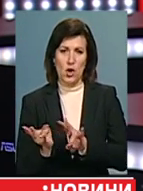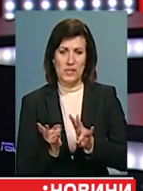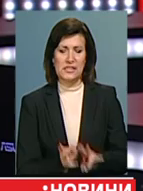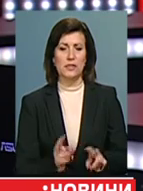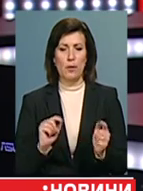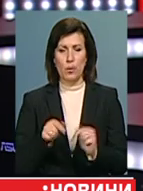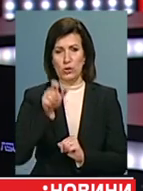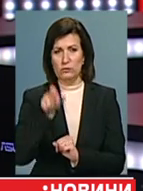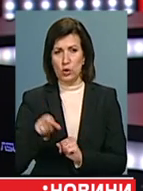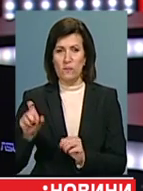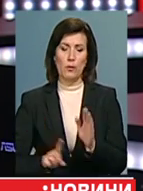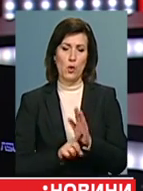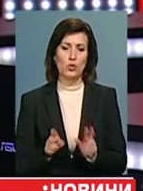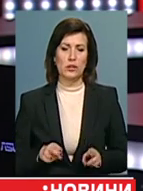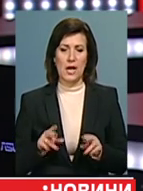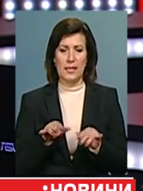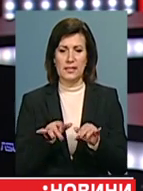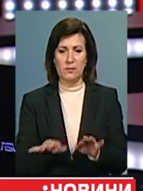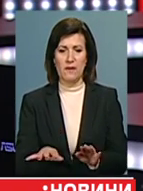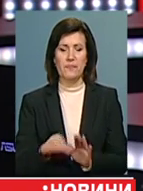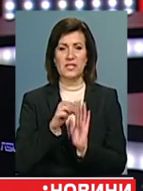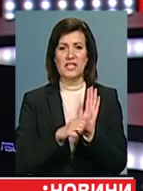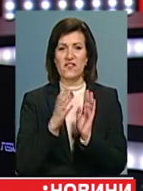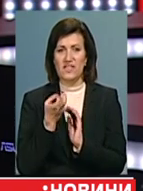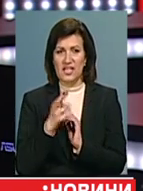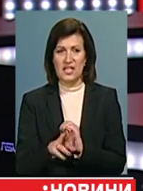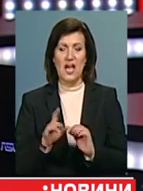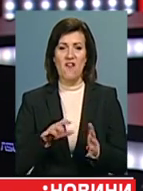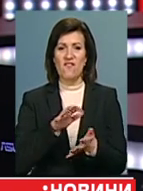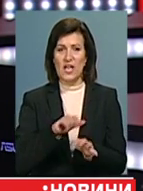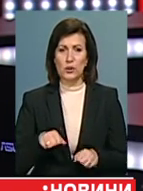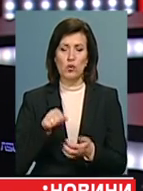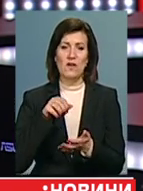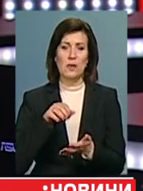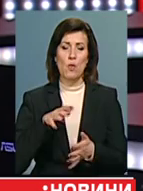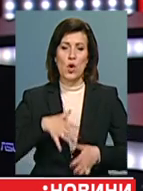проти чоловіків порушили карні справи. З 16 квітня в анексованому Криму